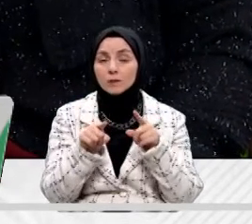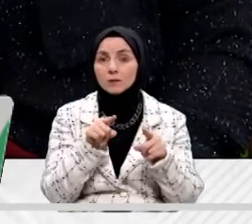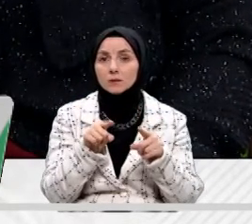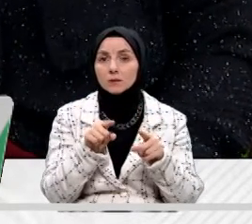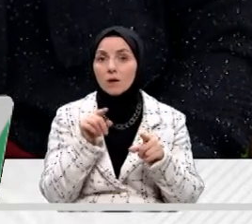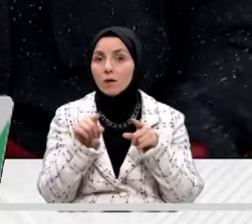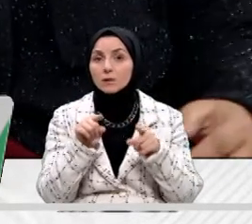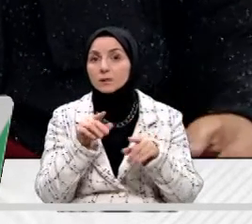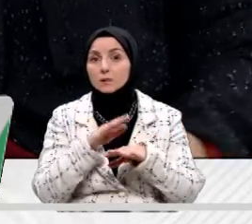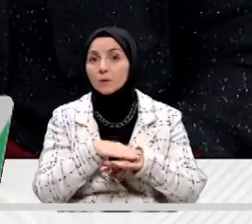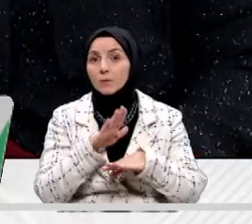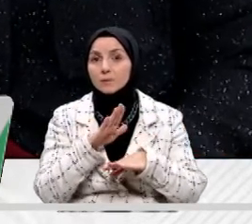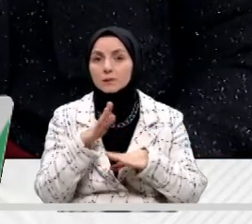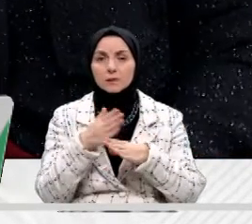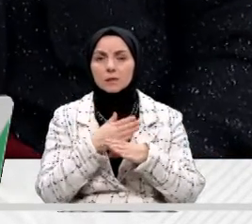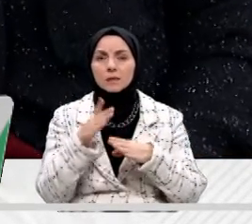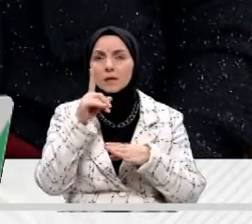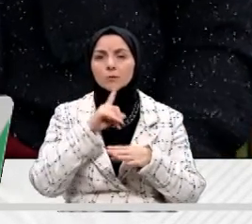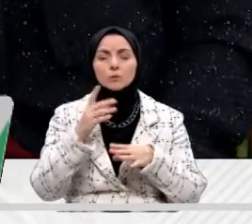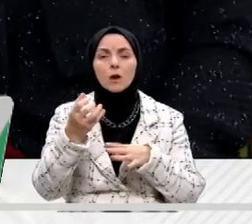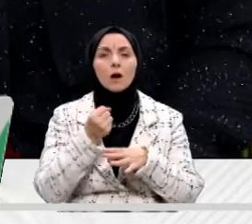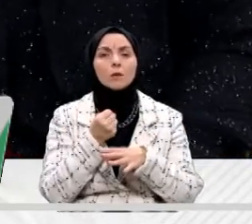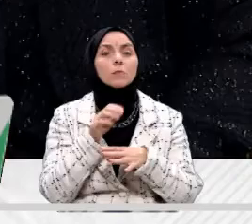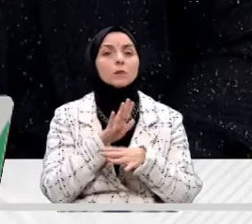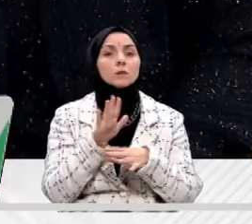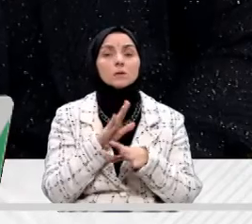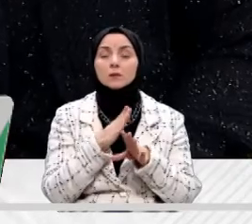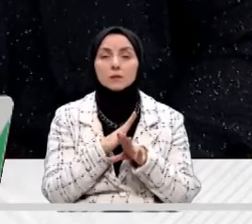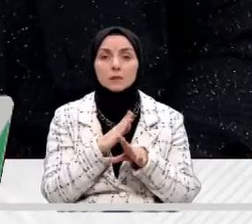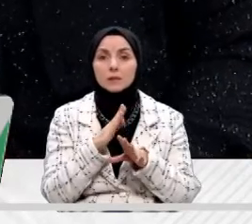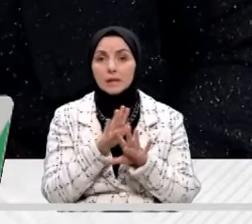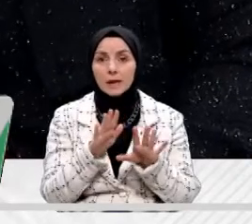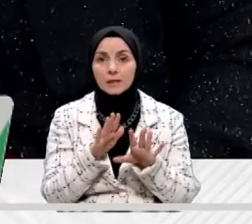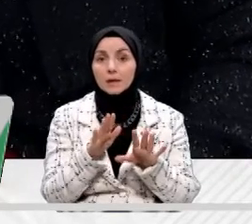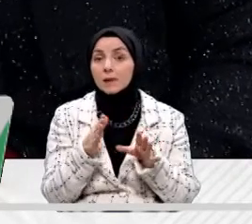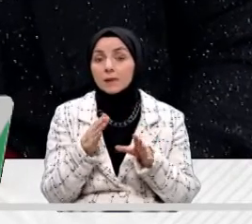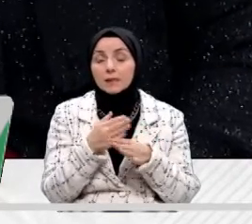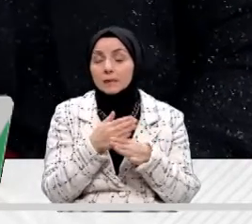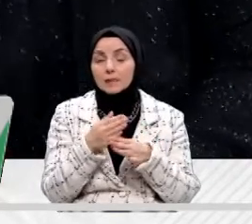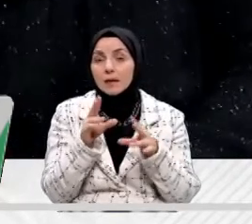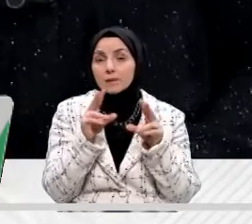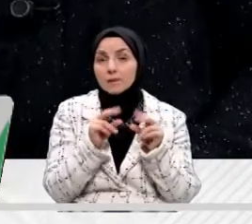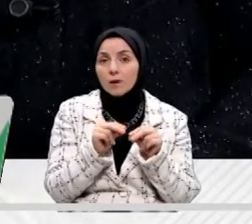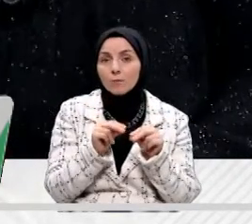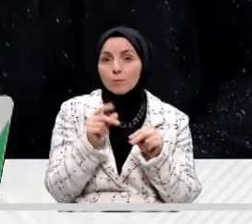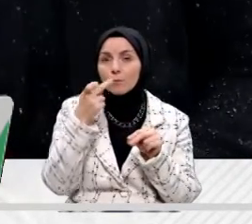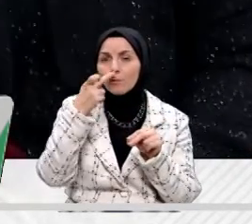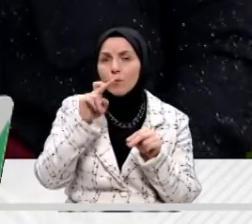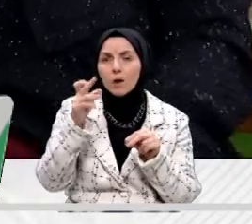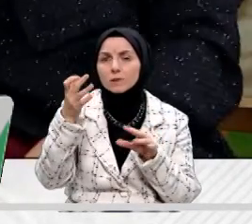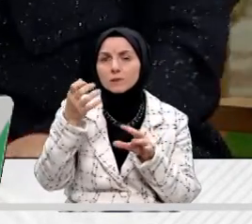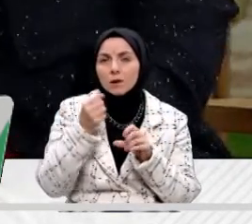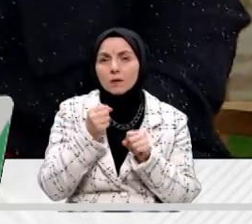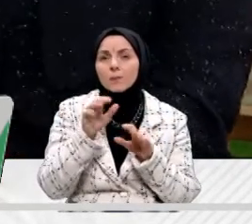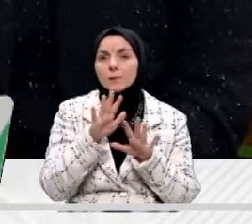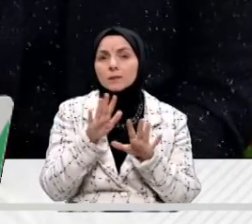yani niye 100 almadın değil yani orada mesela niye tam puan gelmedi Ben tam puan al demiyorum ama burada demek ki istediğin bir